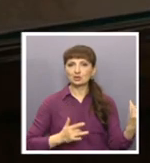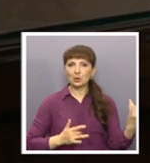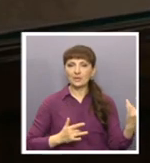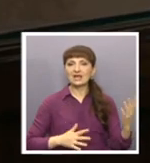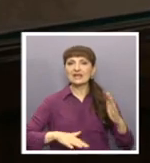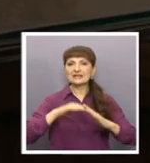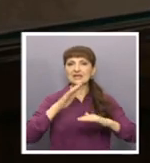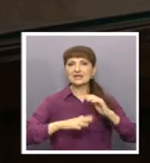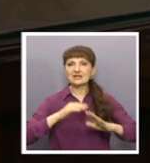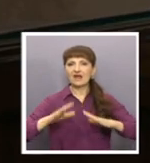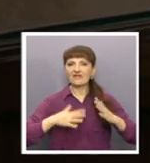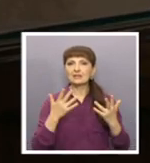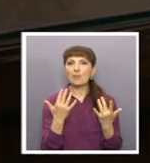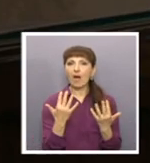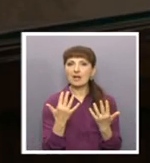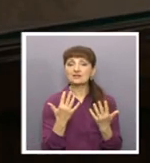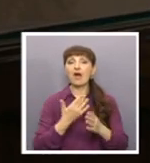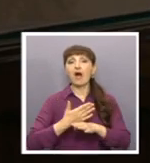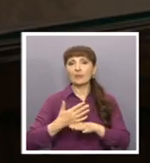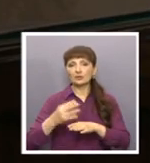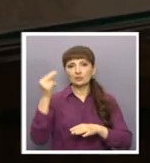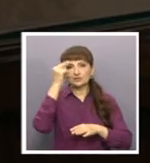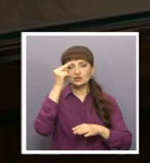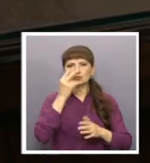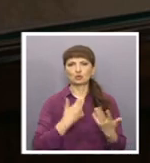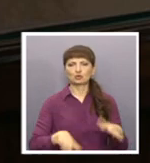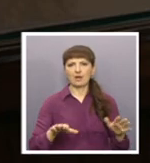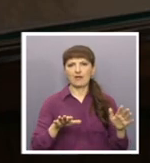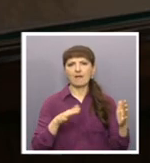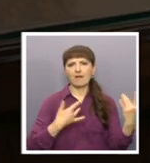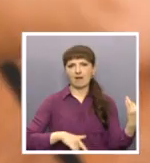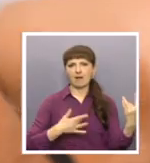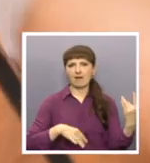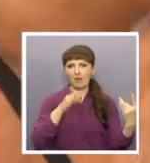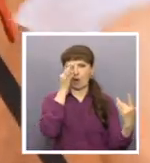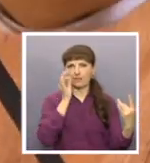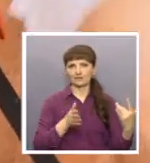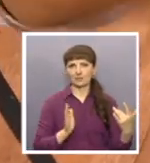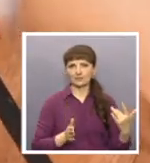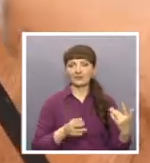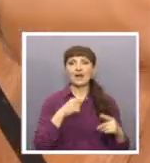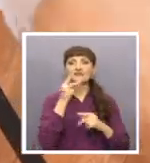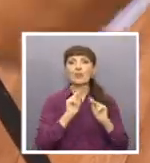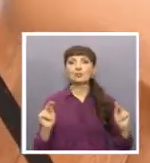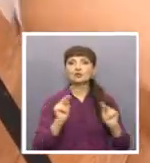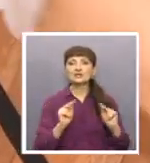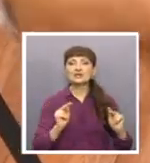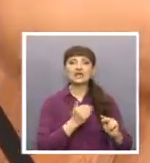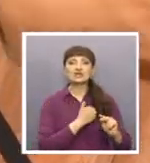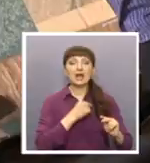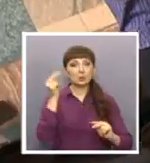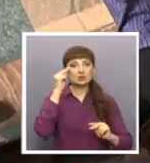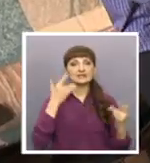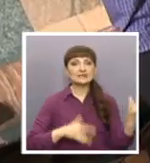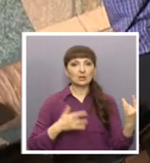тренировать пальцы, и только потом приступать к изучению серьезных произведений. По словам учителя, обычно желание обучиться